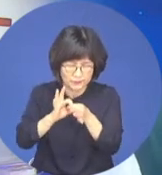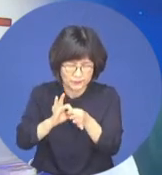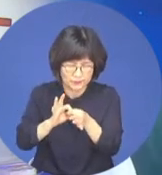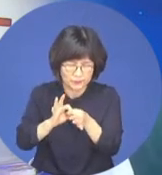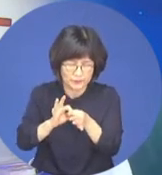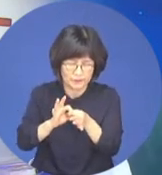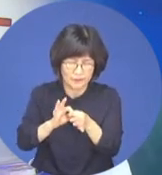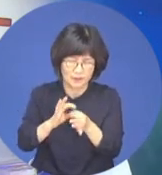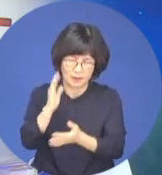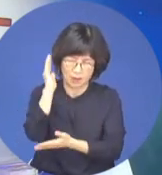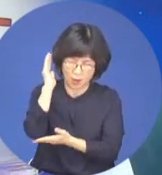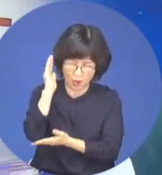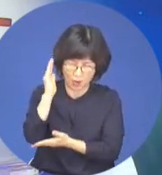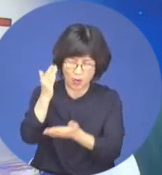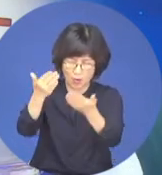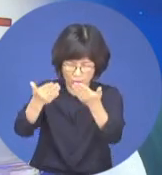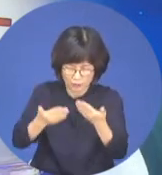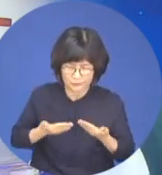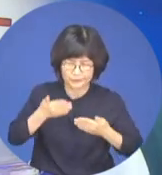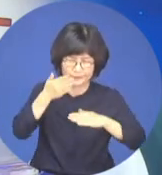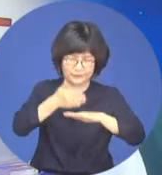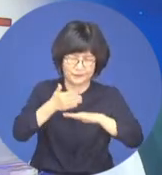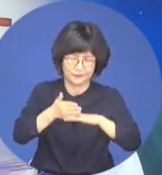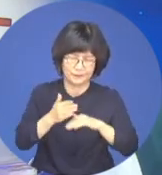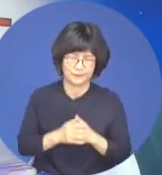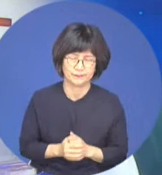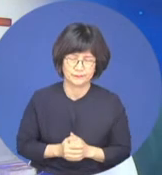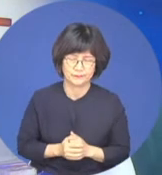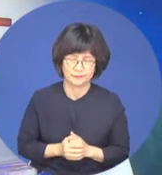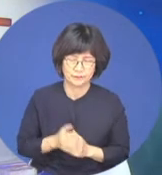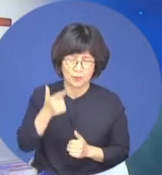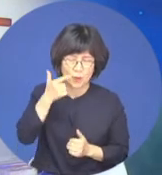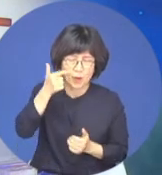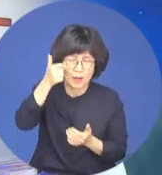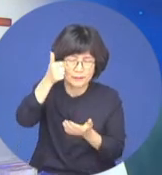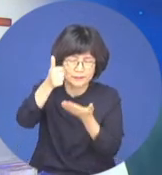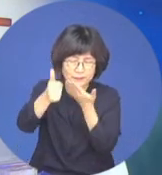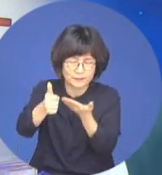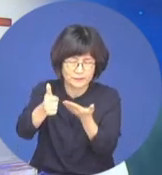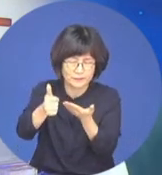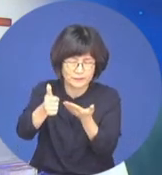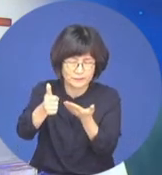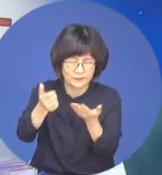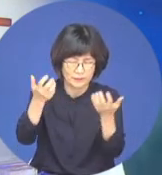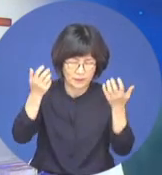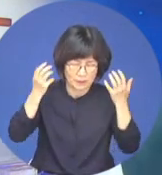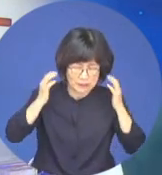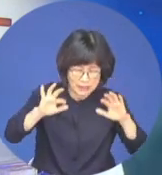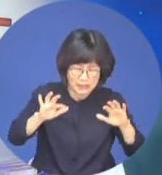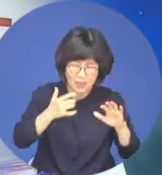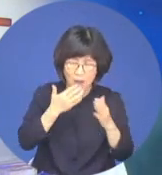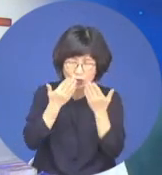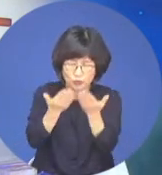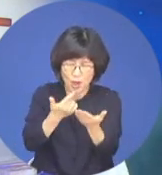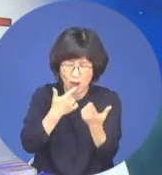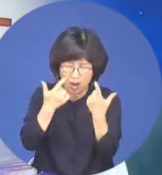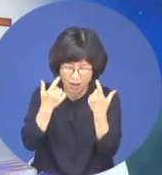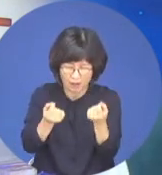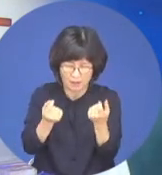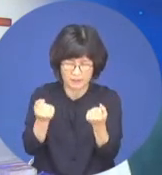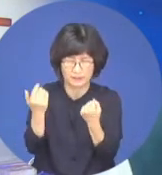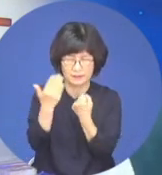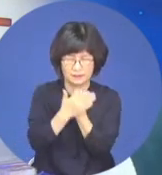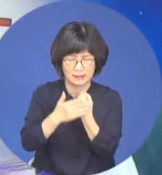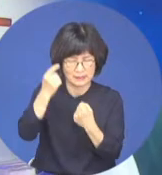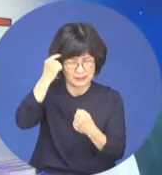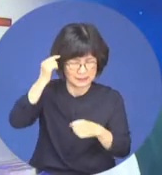감사합니다. 말씀 증거할 주의 종에게 다니엘에게 주셨던 지혜와 능력을 허락하여